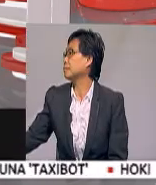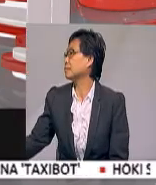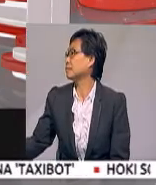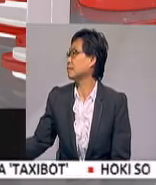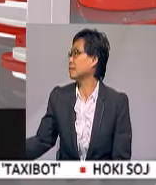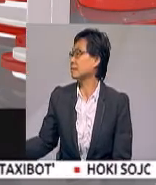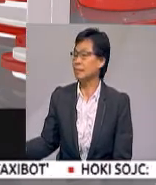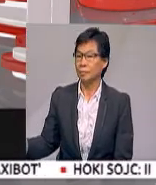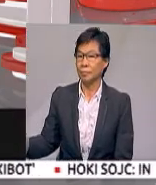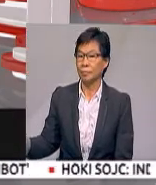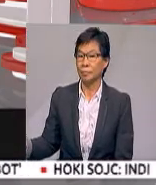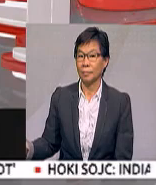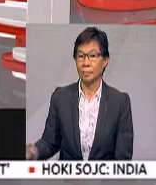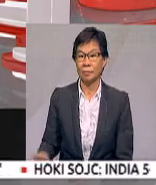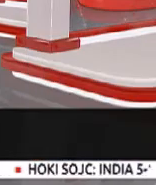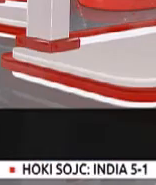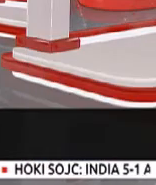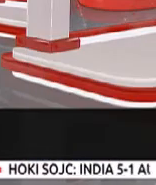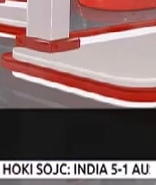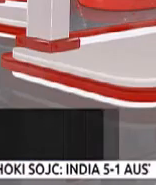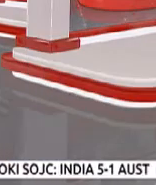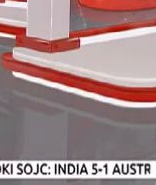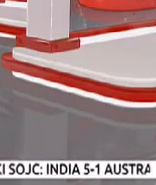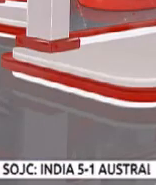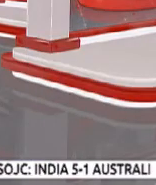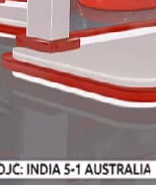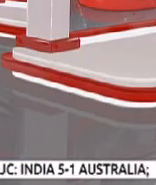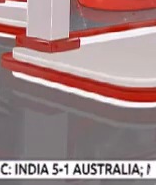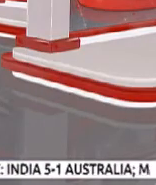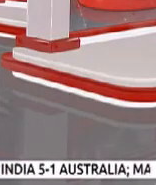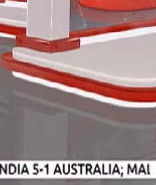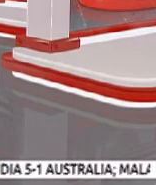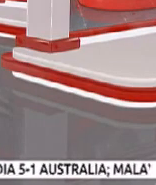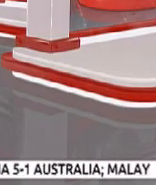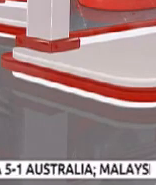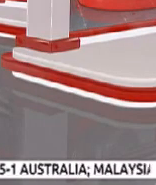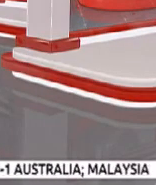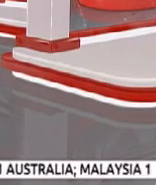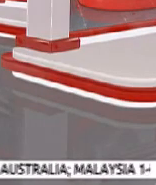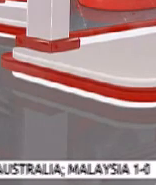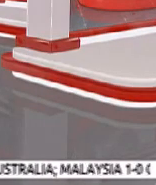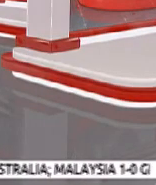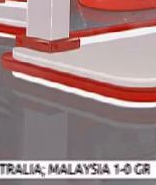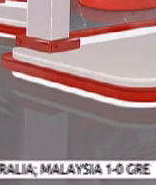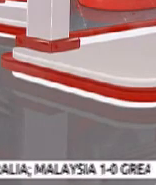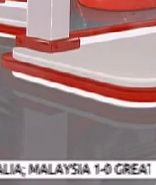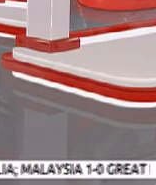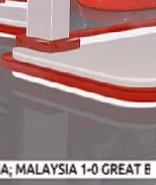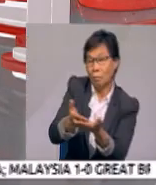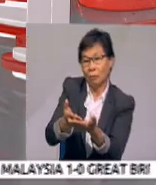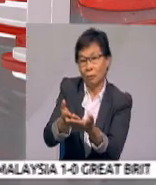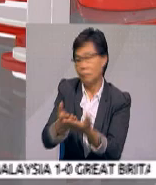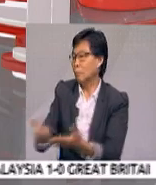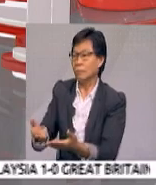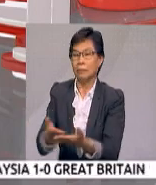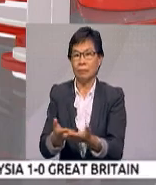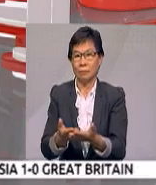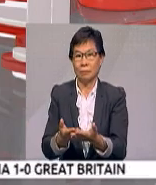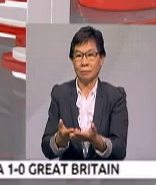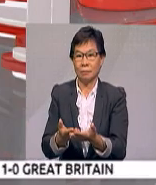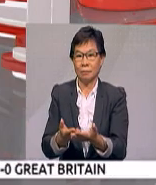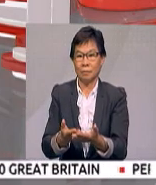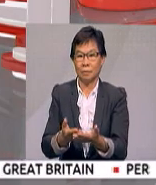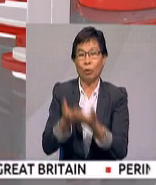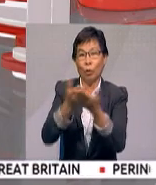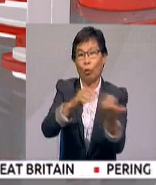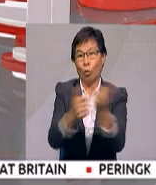penubuhan kerajaan tanpa penyertaan DAP dan Parti Amanah Negara. Cadangan dikemukakan Ahli Parlimen Semberong, Datuk Seri